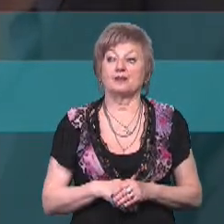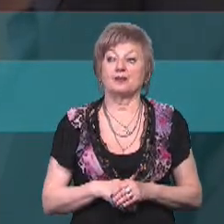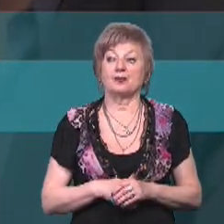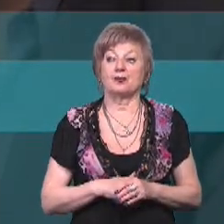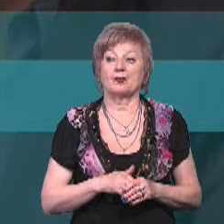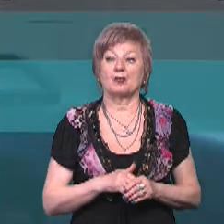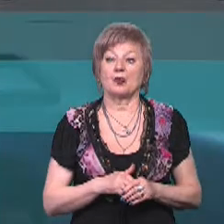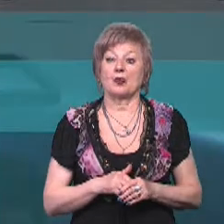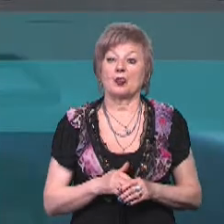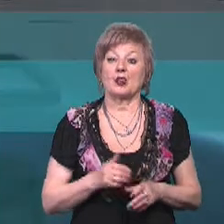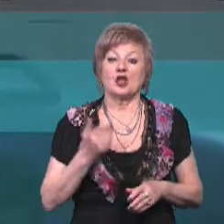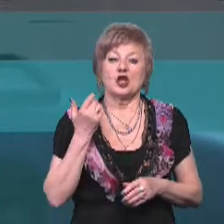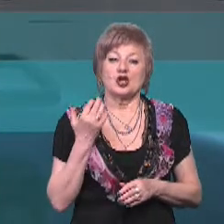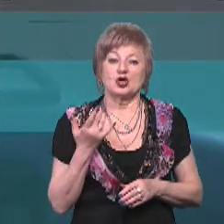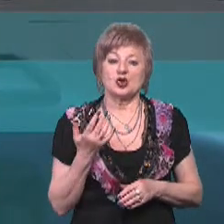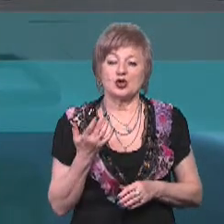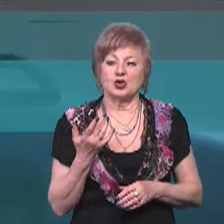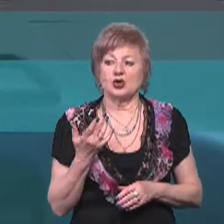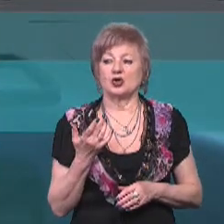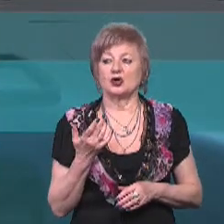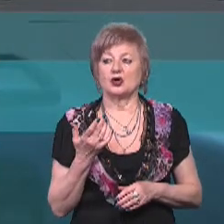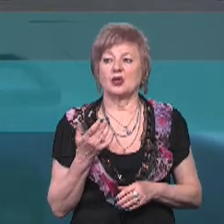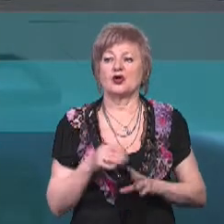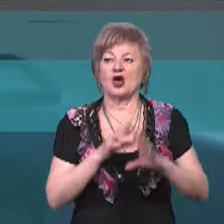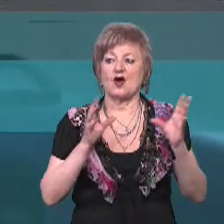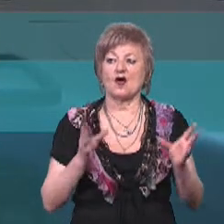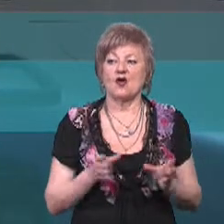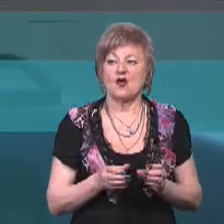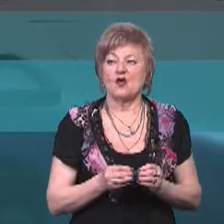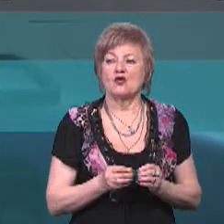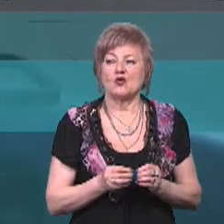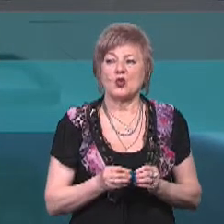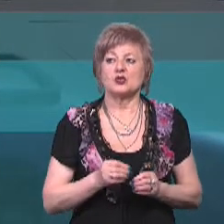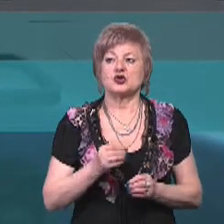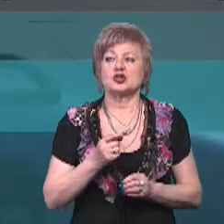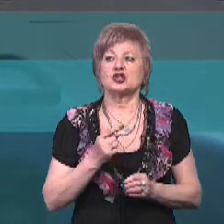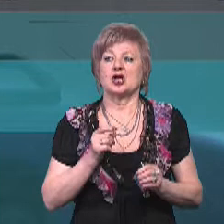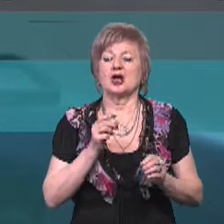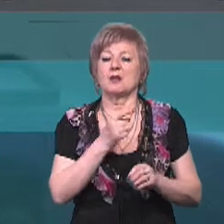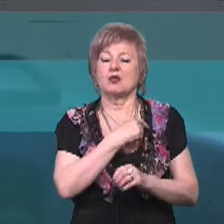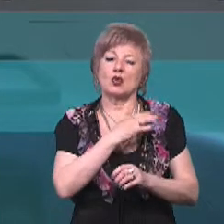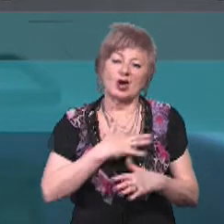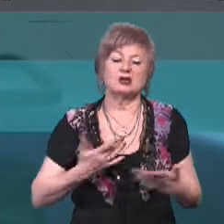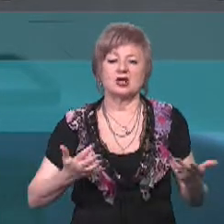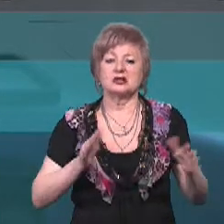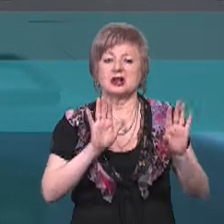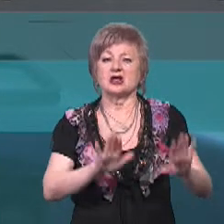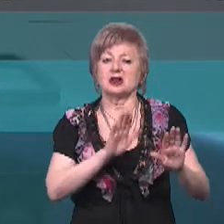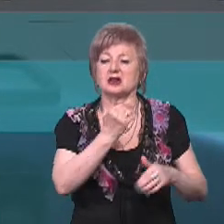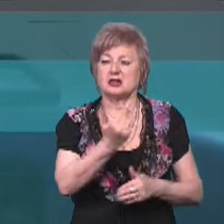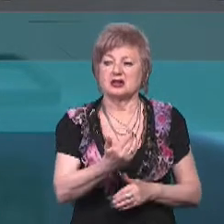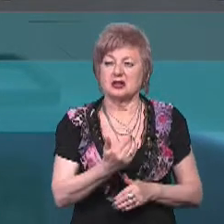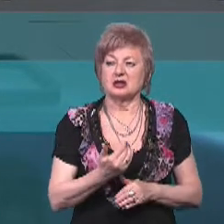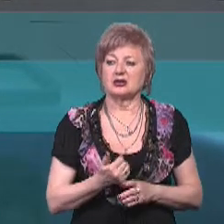ласка, скільки, чи є у вас інформація, скільки загалом військовополонених та цивільних наразі перебувають у Кремлі